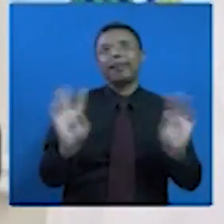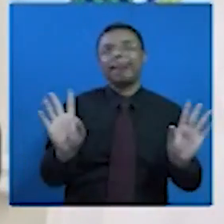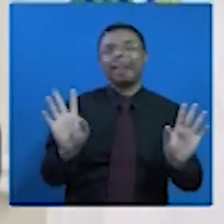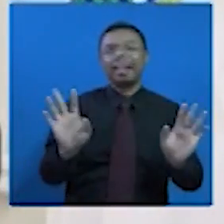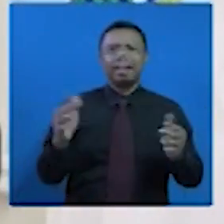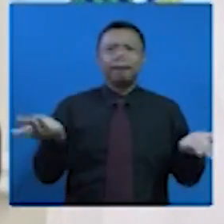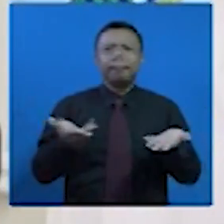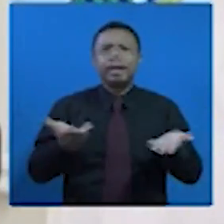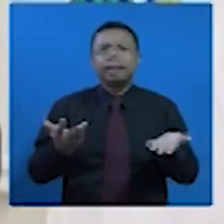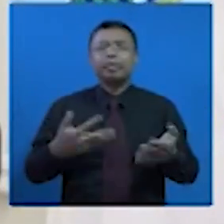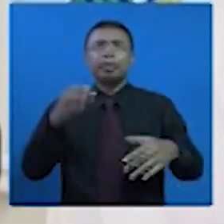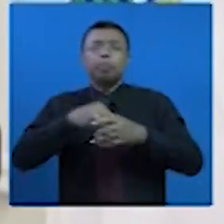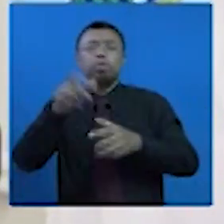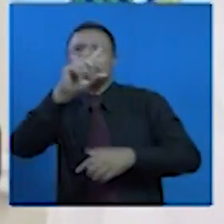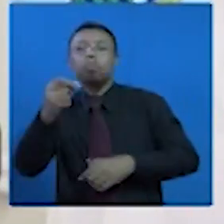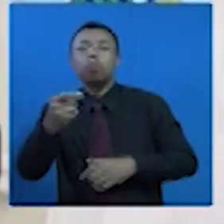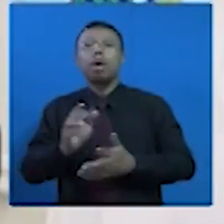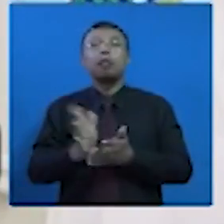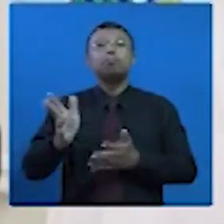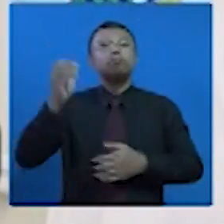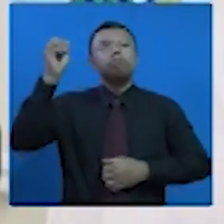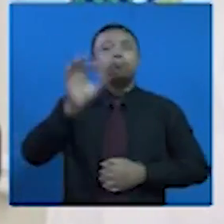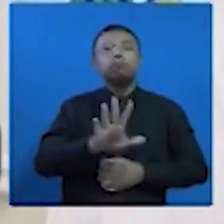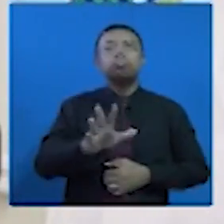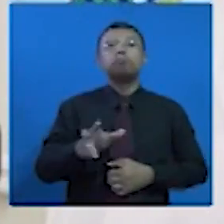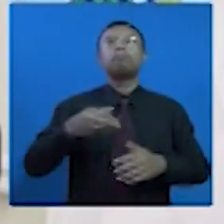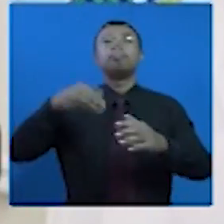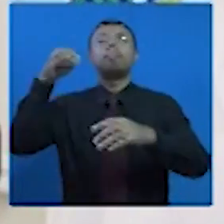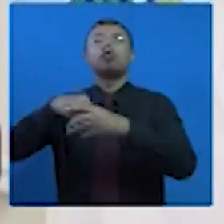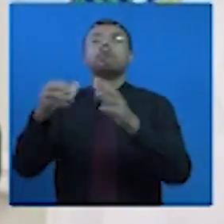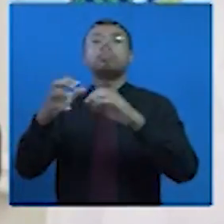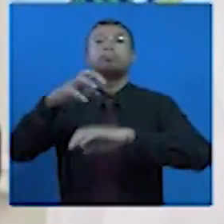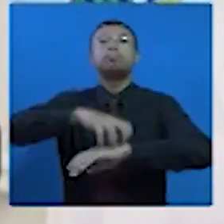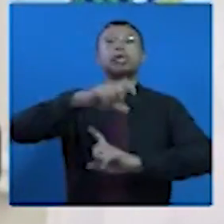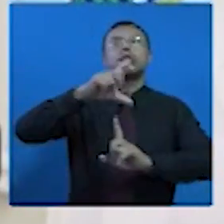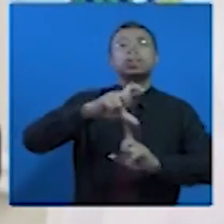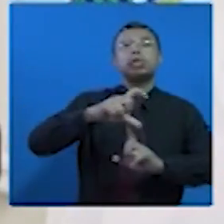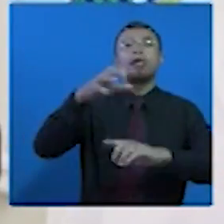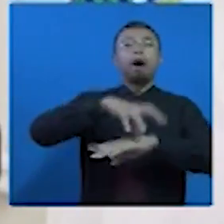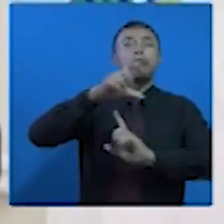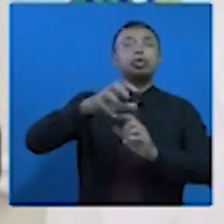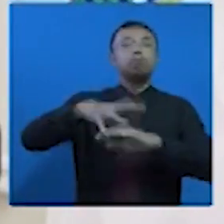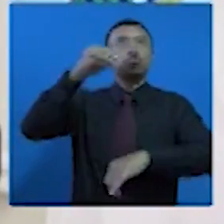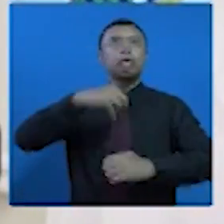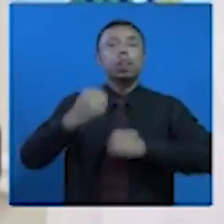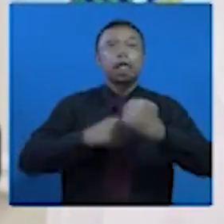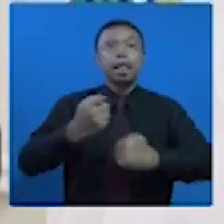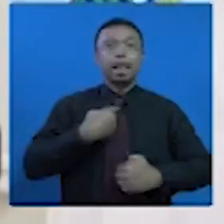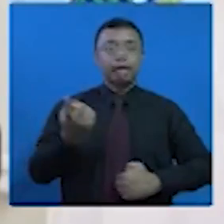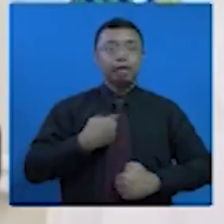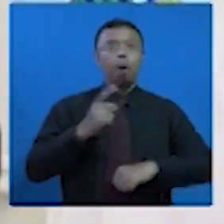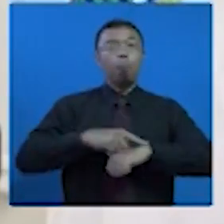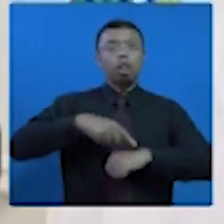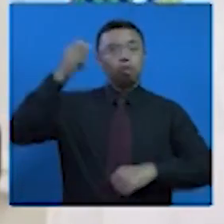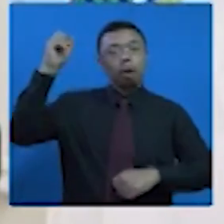biasanya Masuk Romadhon adalah juga kembali ke masjid-masjid adalah sentral kegiatan selama